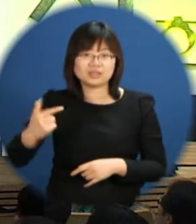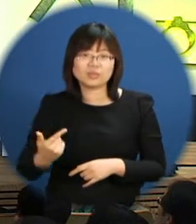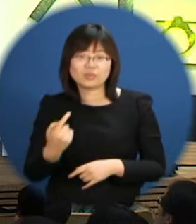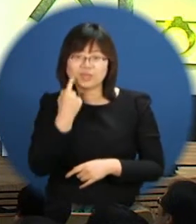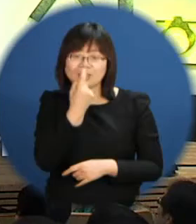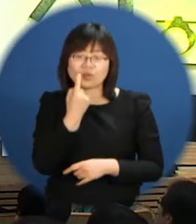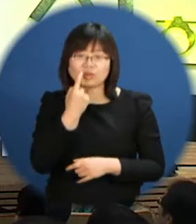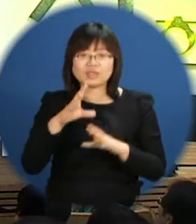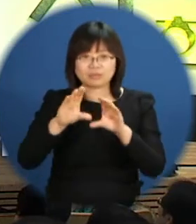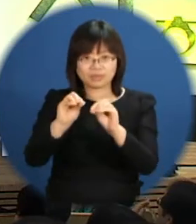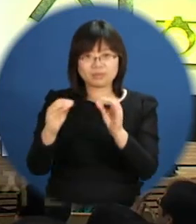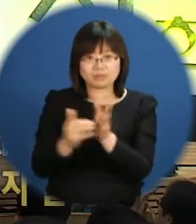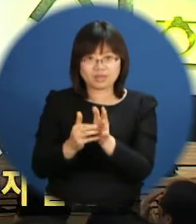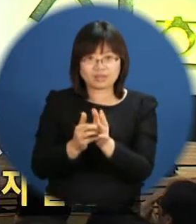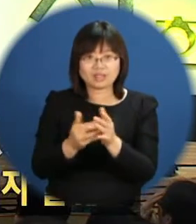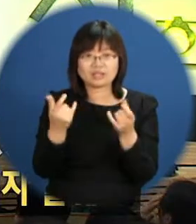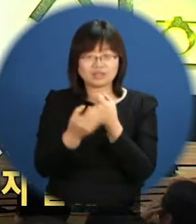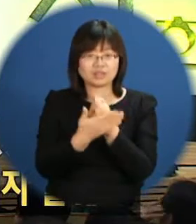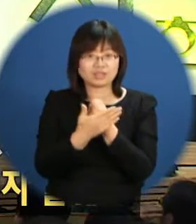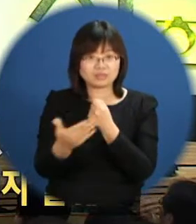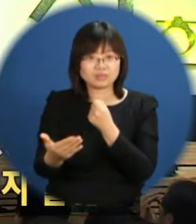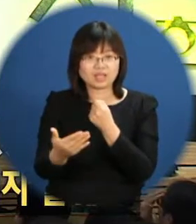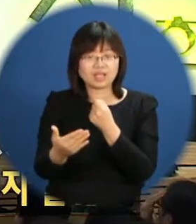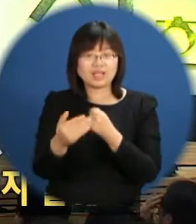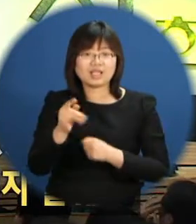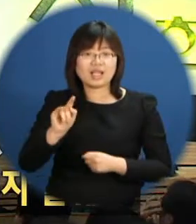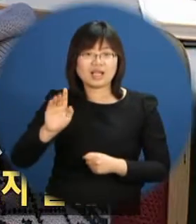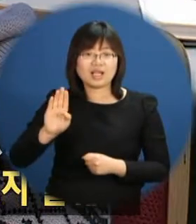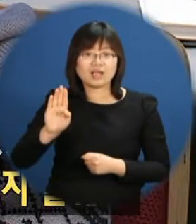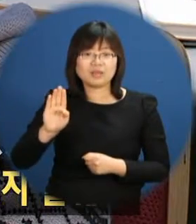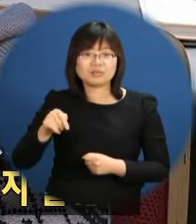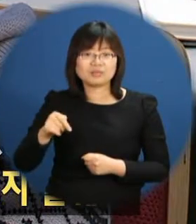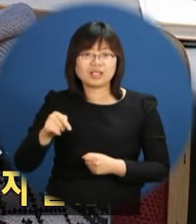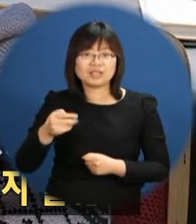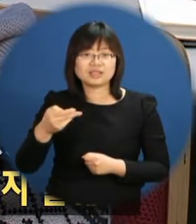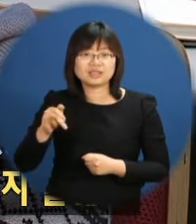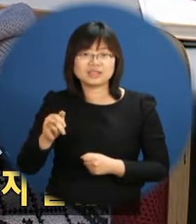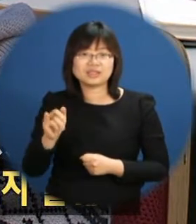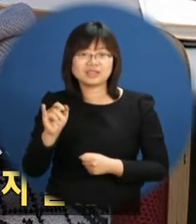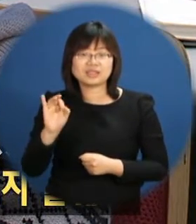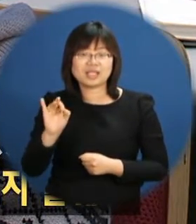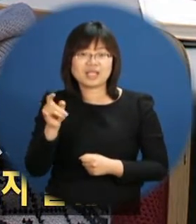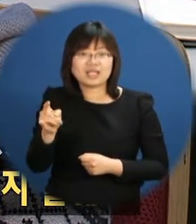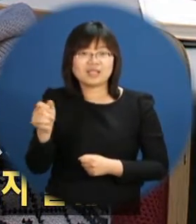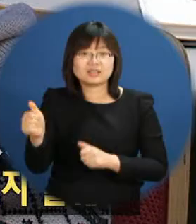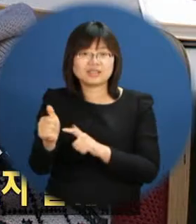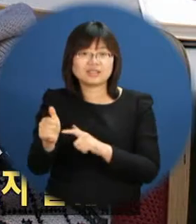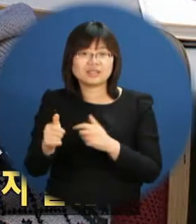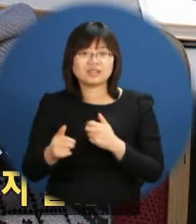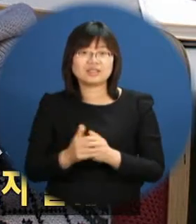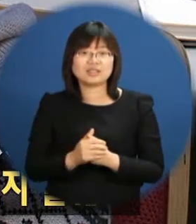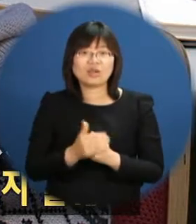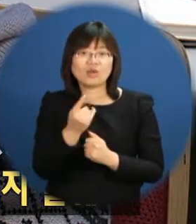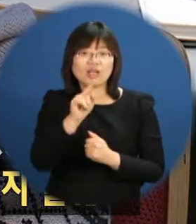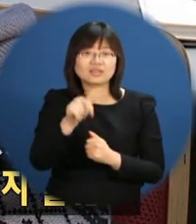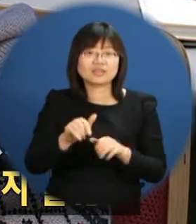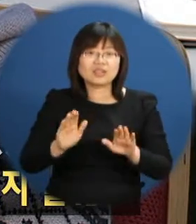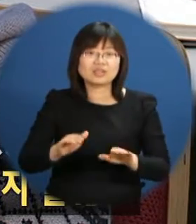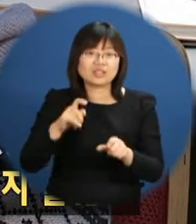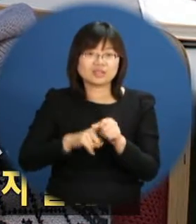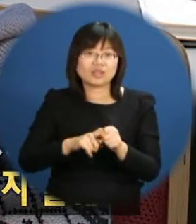했따 그럼으로써 라고 하지 않은 화학을 현대적 상태로 밀어줄 수 있어